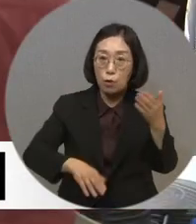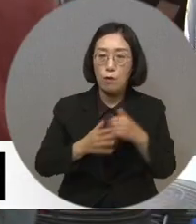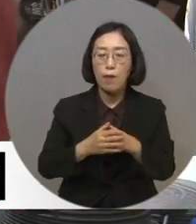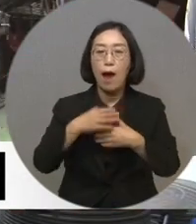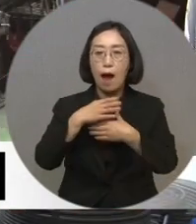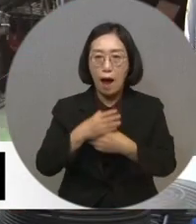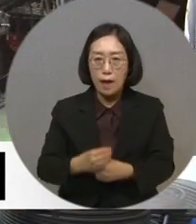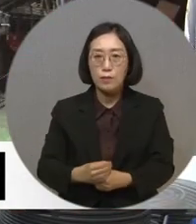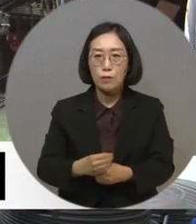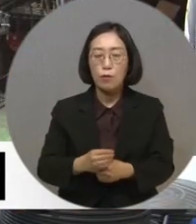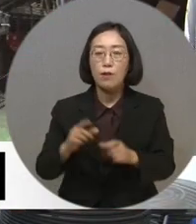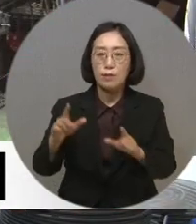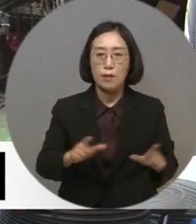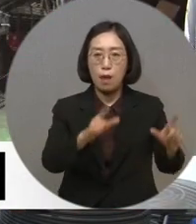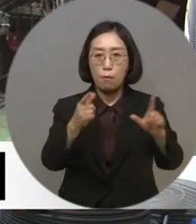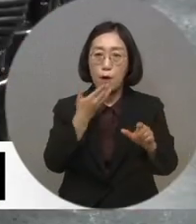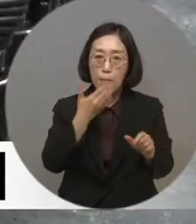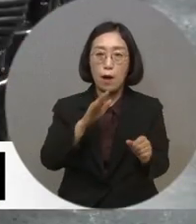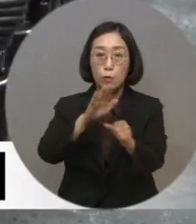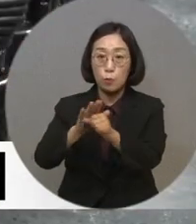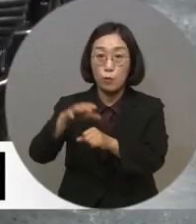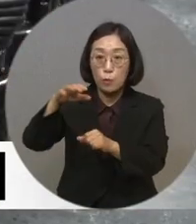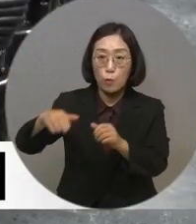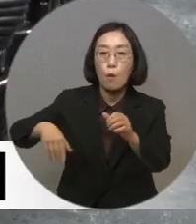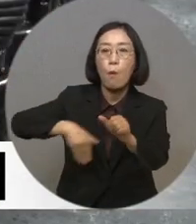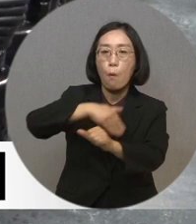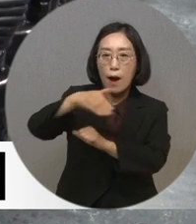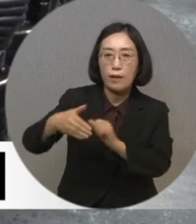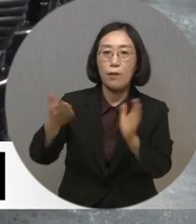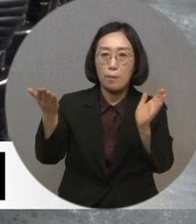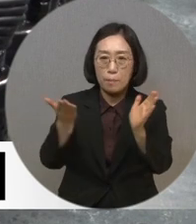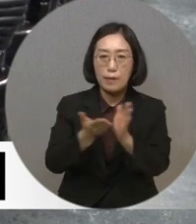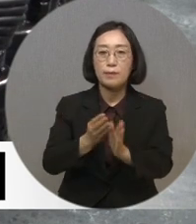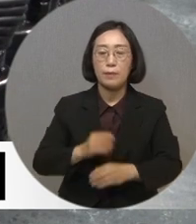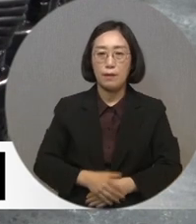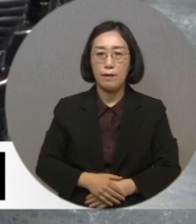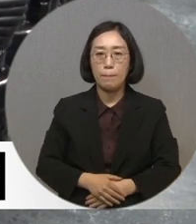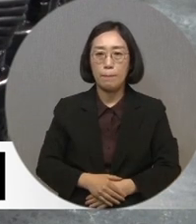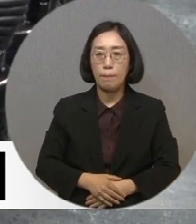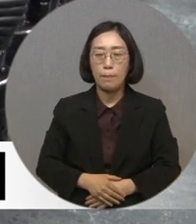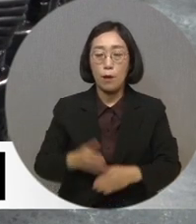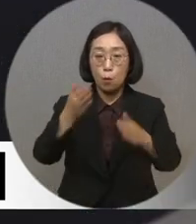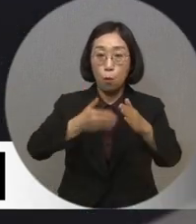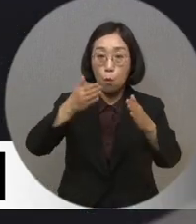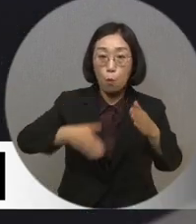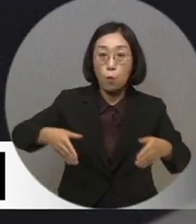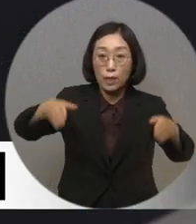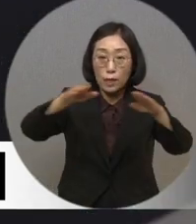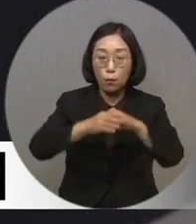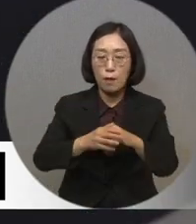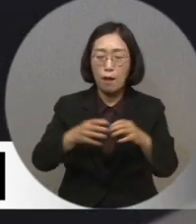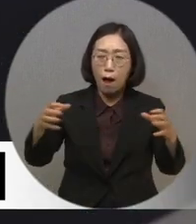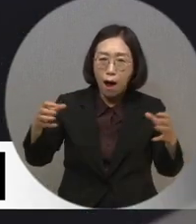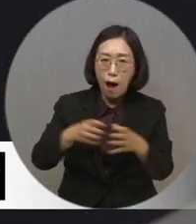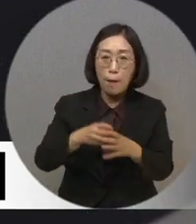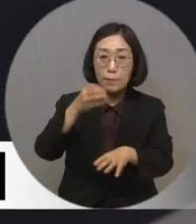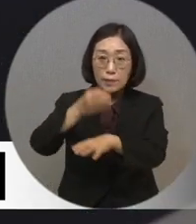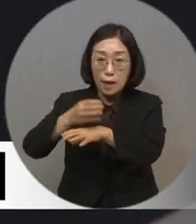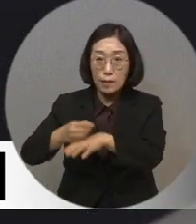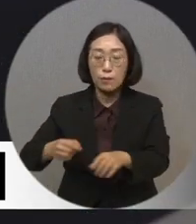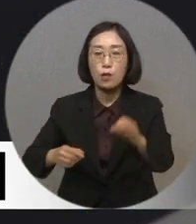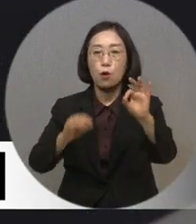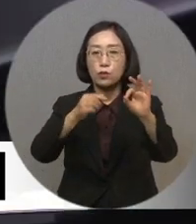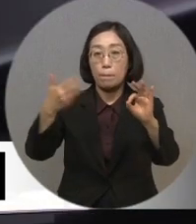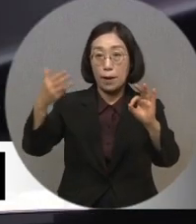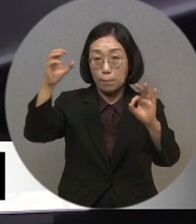안정적인 생활을 유지할 수 있는 요건을 갖춘 사업장입니다 공공 기관은 총 구매에 0.8%